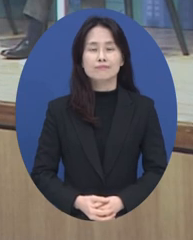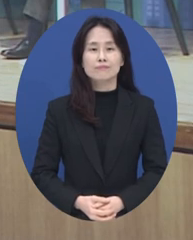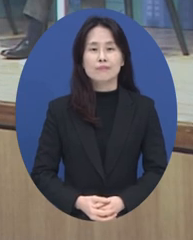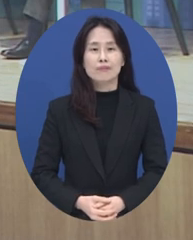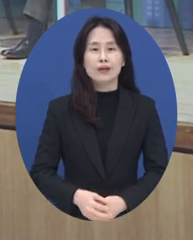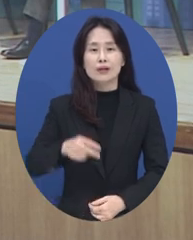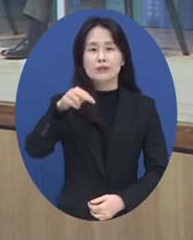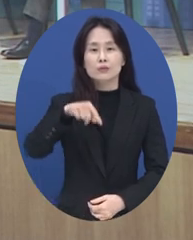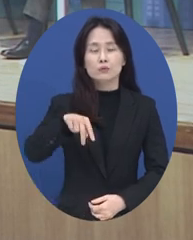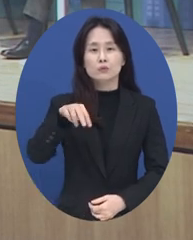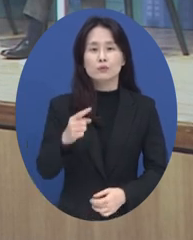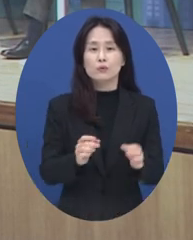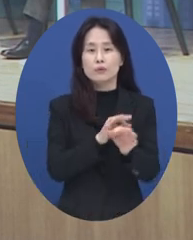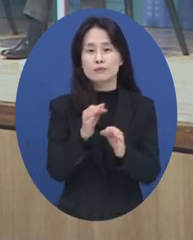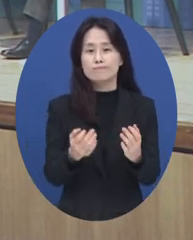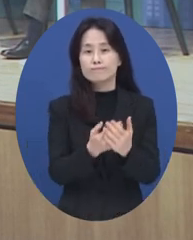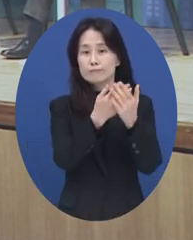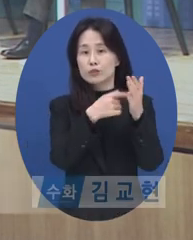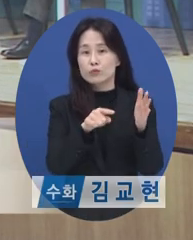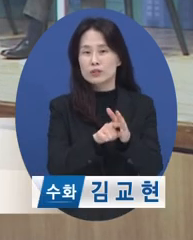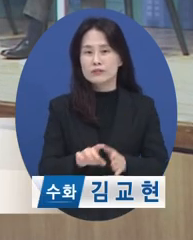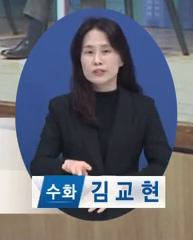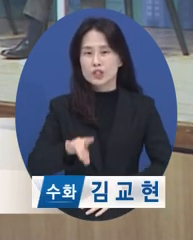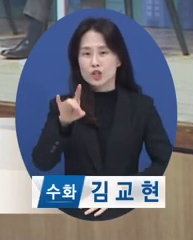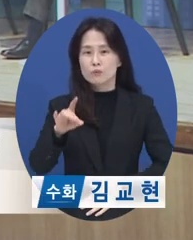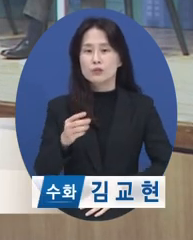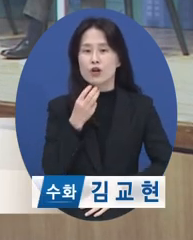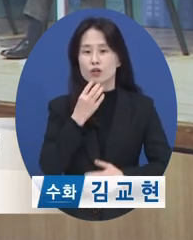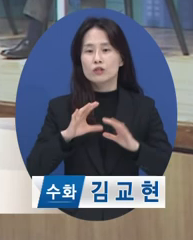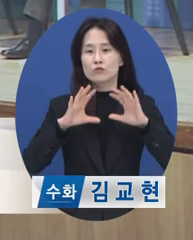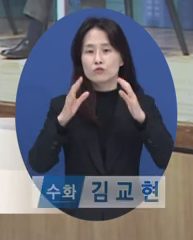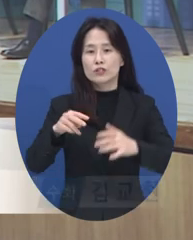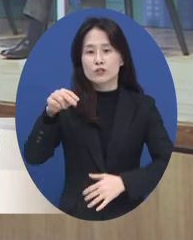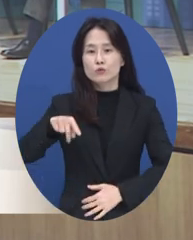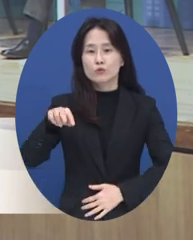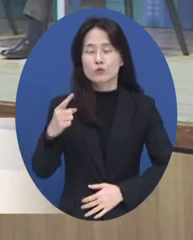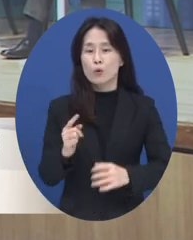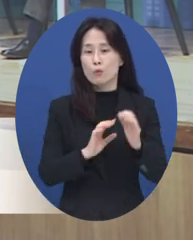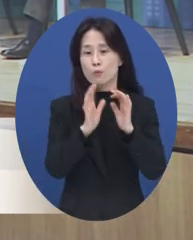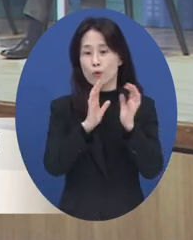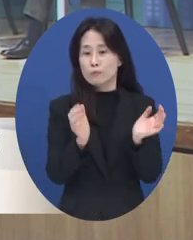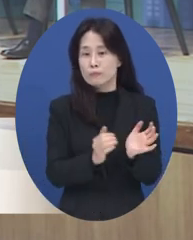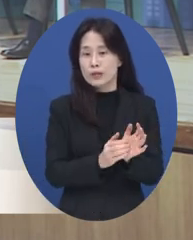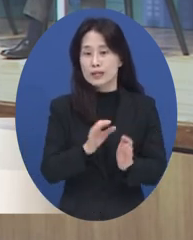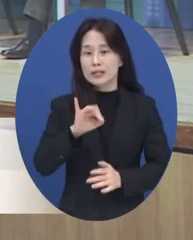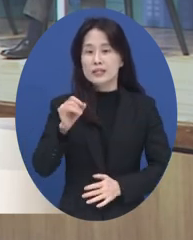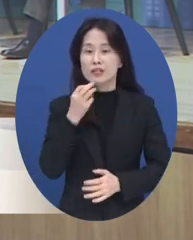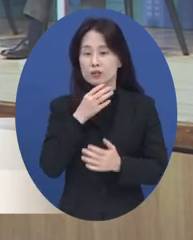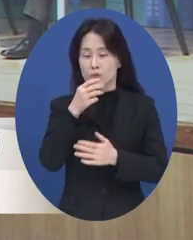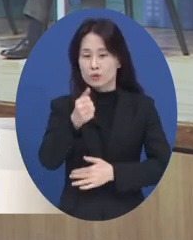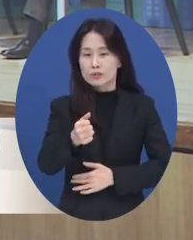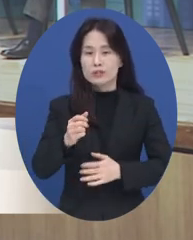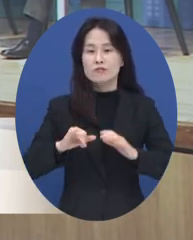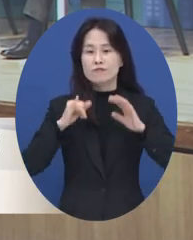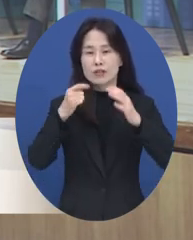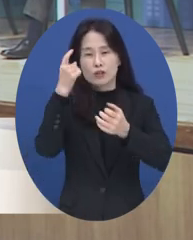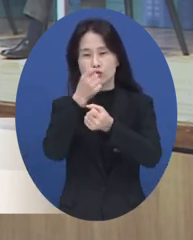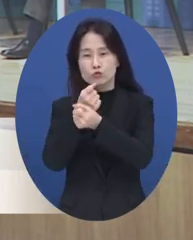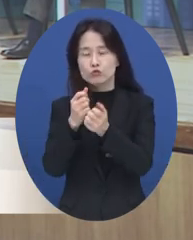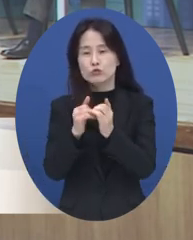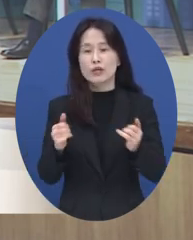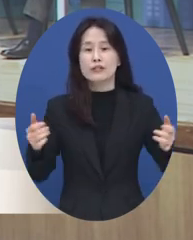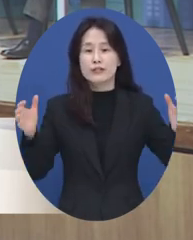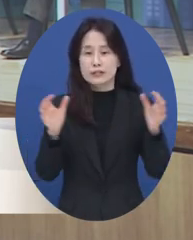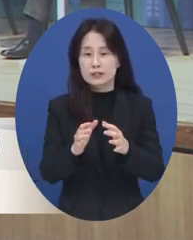경기도가 수소 경제 활성화를 위해 최초로 경기 국제 수소 푸름을 열었습니다 이제 만 경기도지사와 세계에 속하고 뜰이 함께한